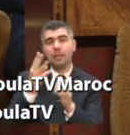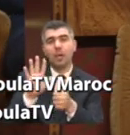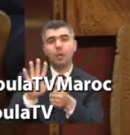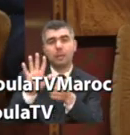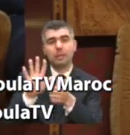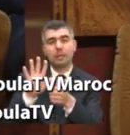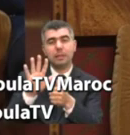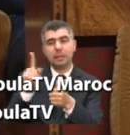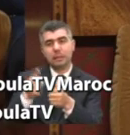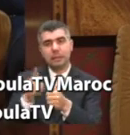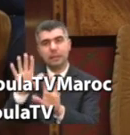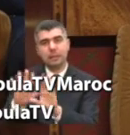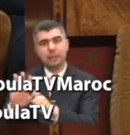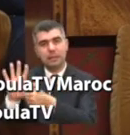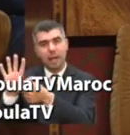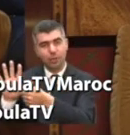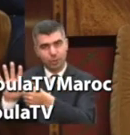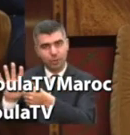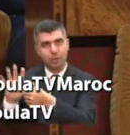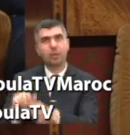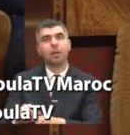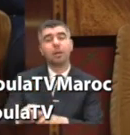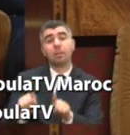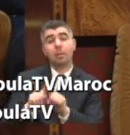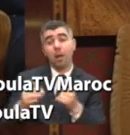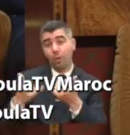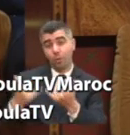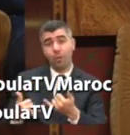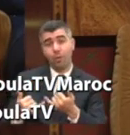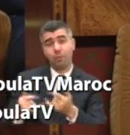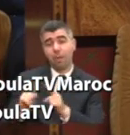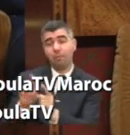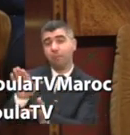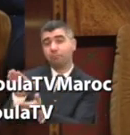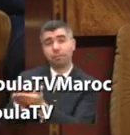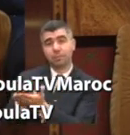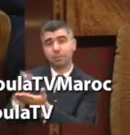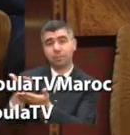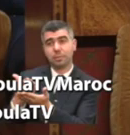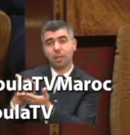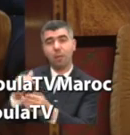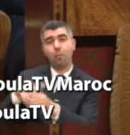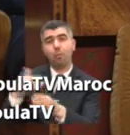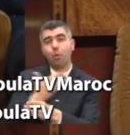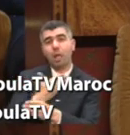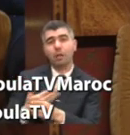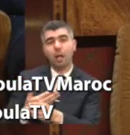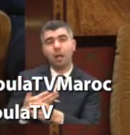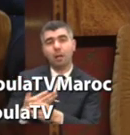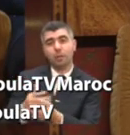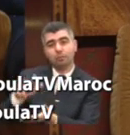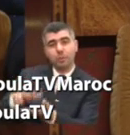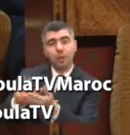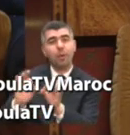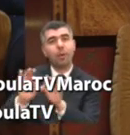63/13/16 اللي هو المتمم ديال القانون 65/13 اللي هو اليوم حابس بمجلس المستشارين، واللي اكدت لي من بعد ما شفت